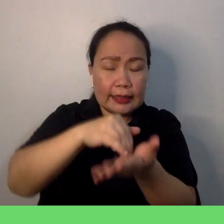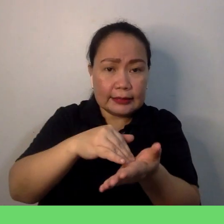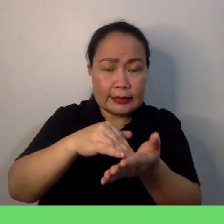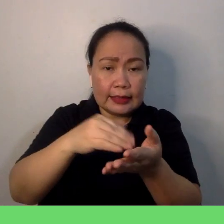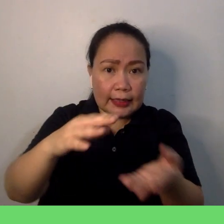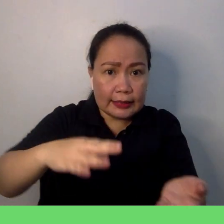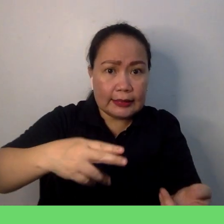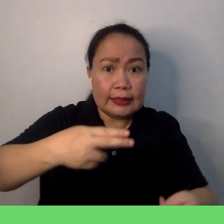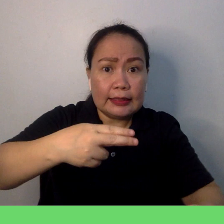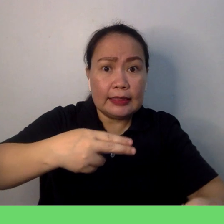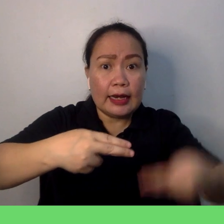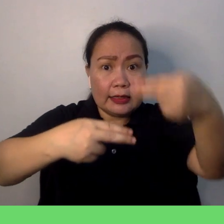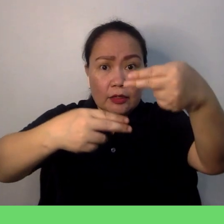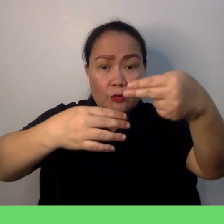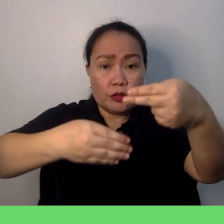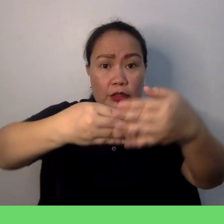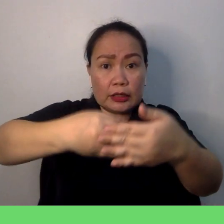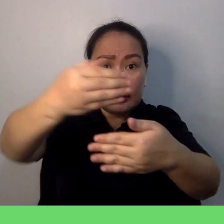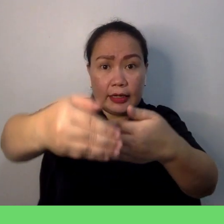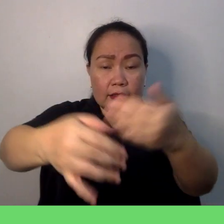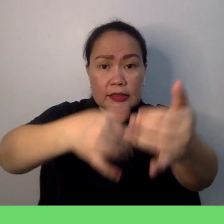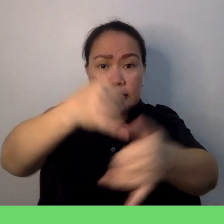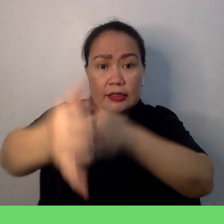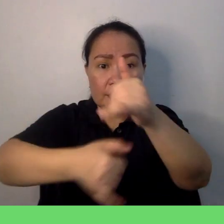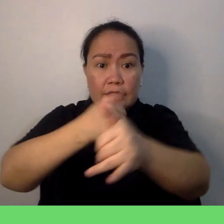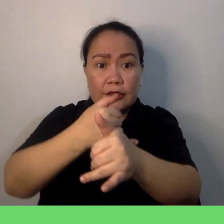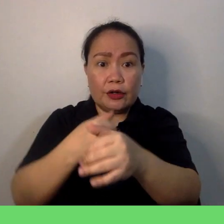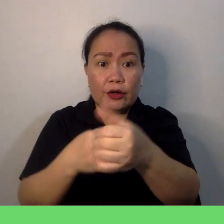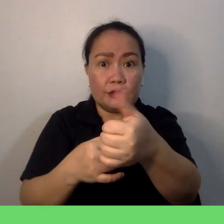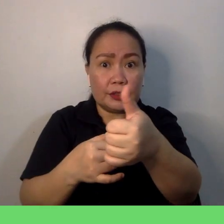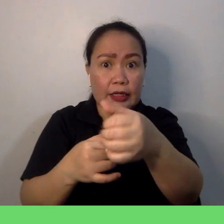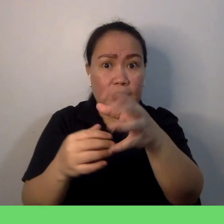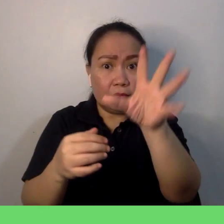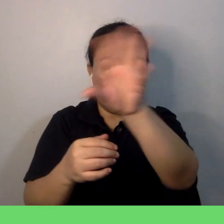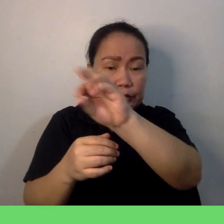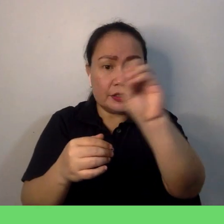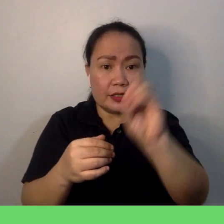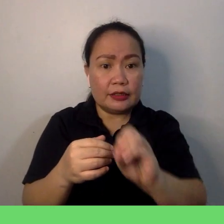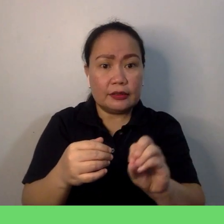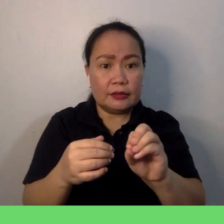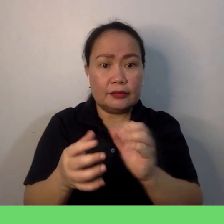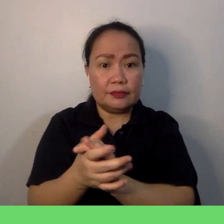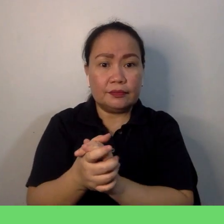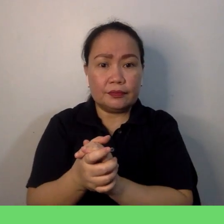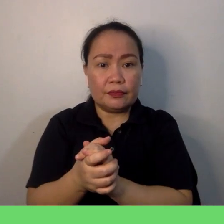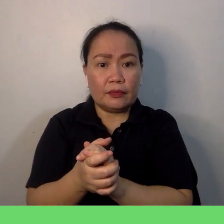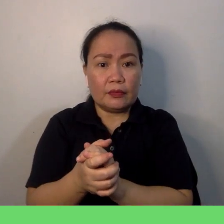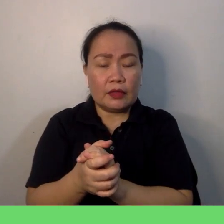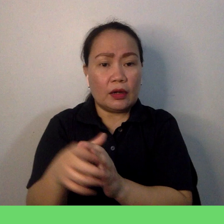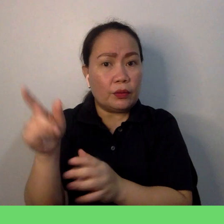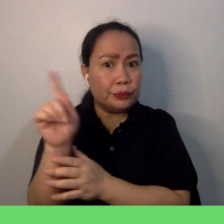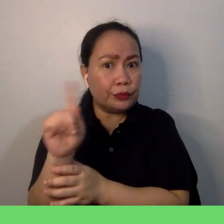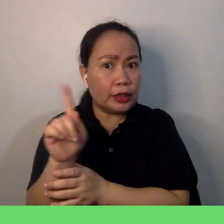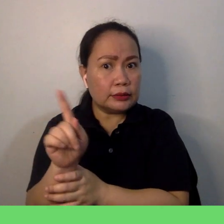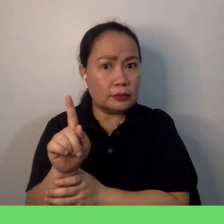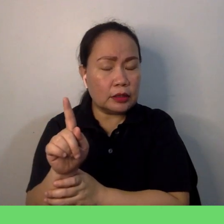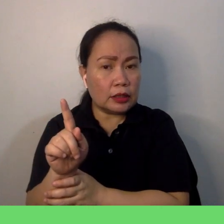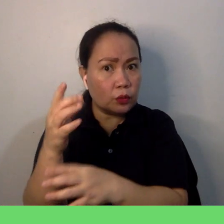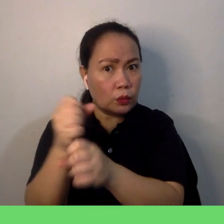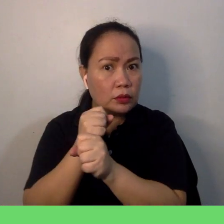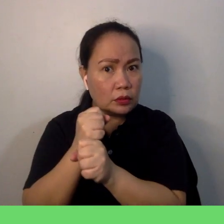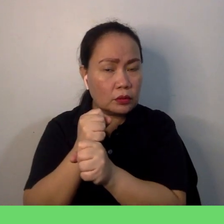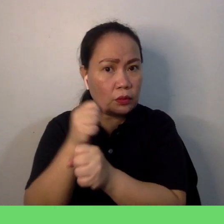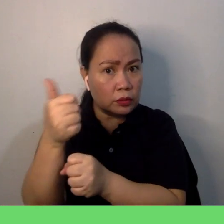sa sumunod na taon. So, ang kukunan po natin ng 10% ay yung last